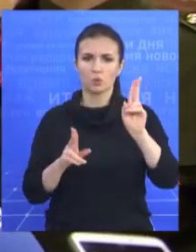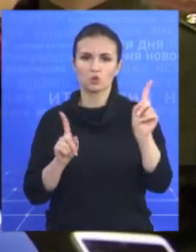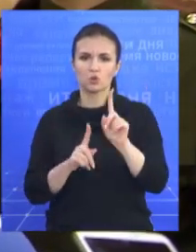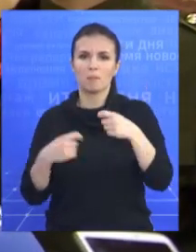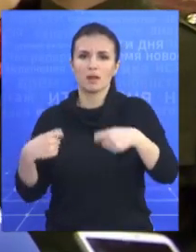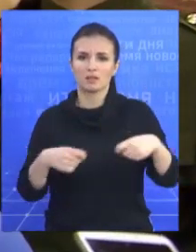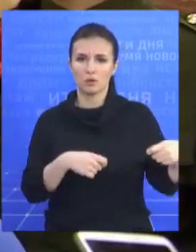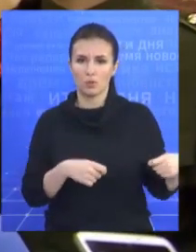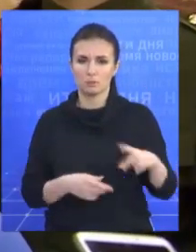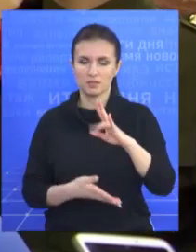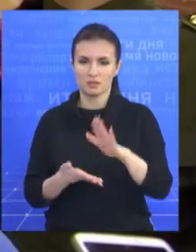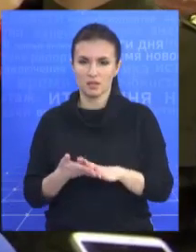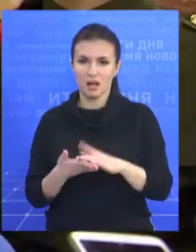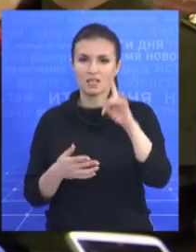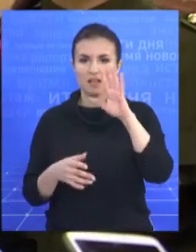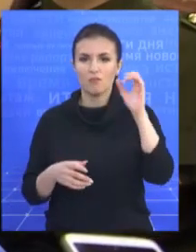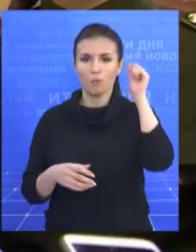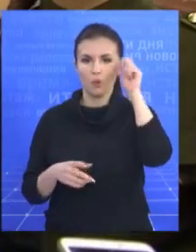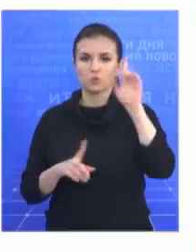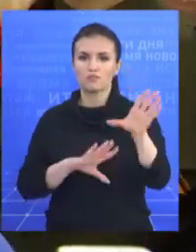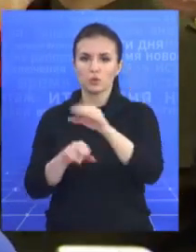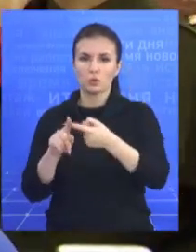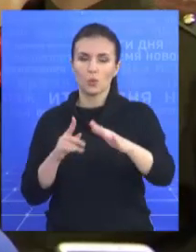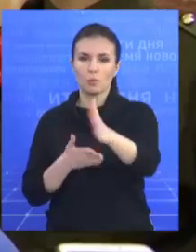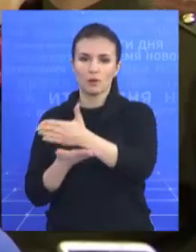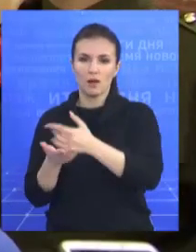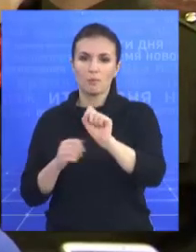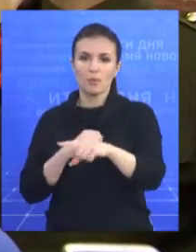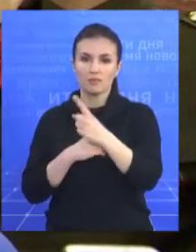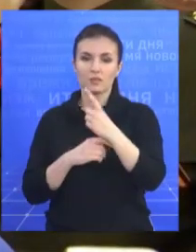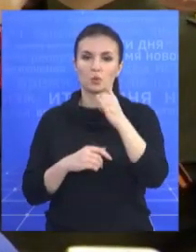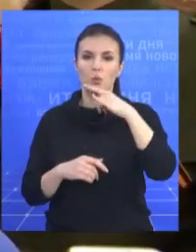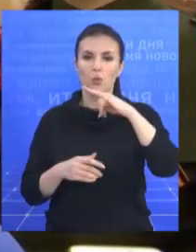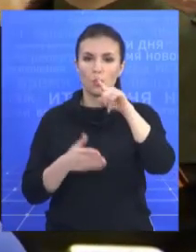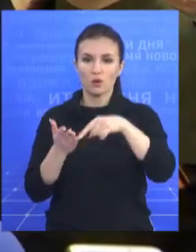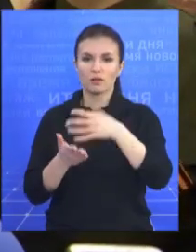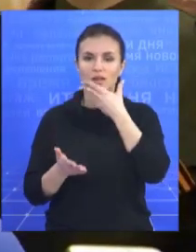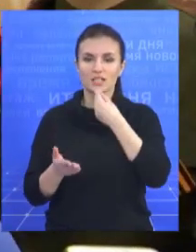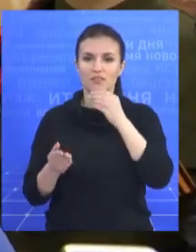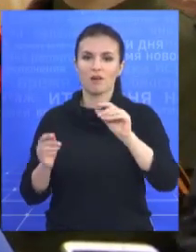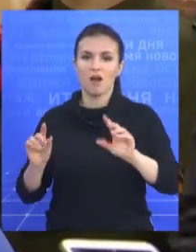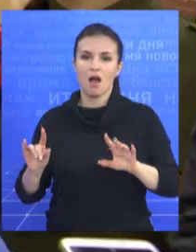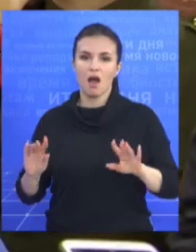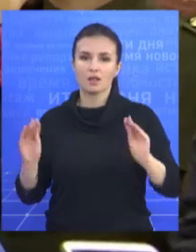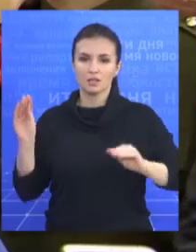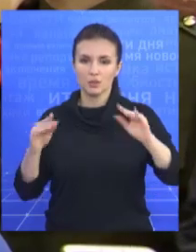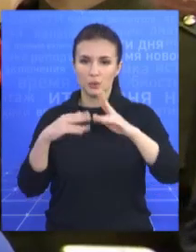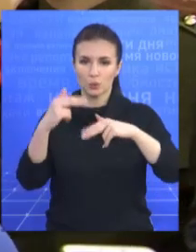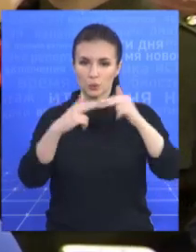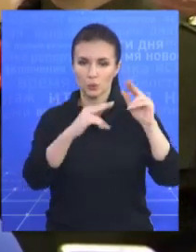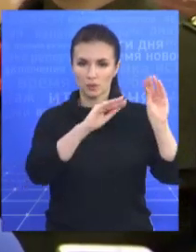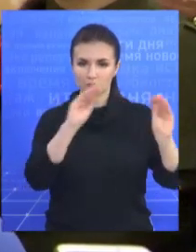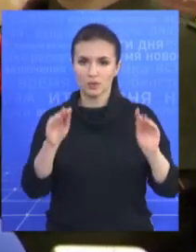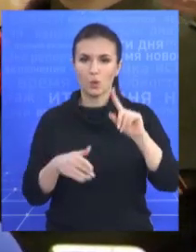чего-то постоянно продает. Слава богу, что это все убрали. И появилась, оказывается, у города красивая архитектура. Она